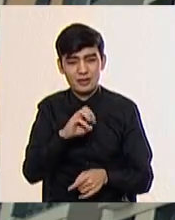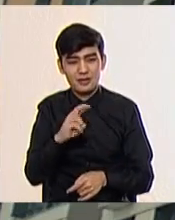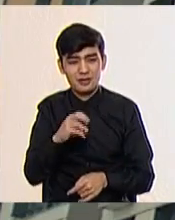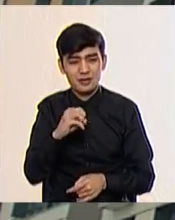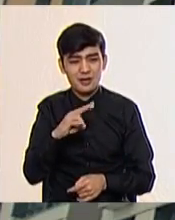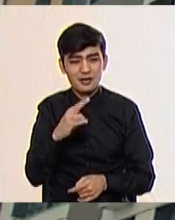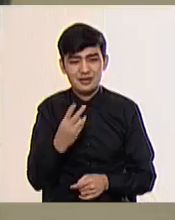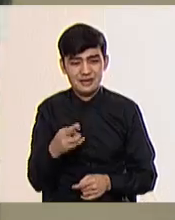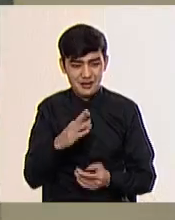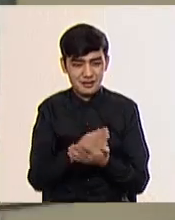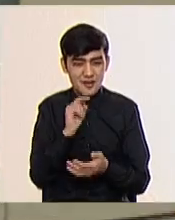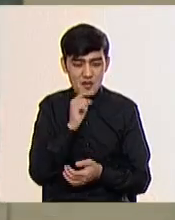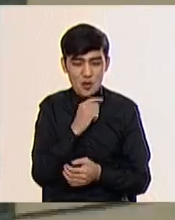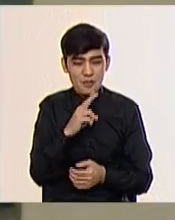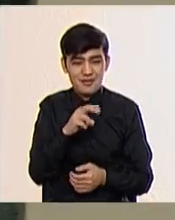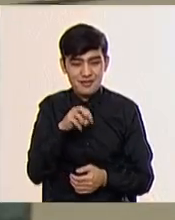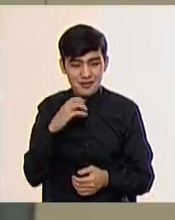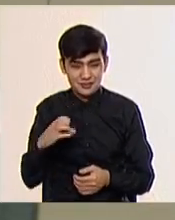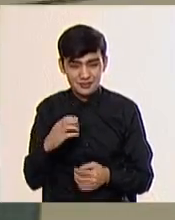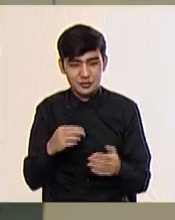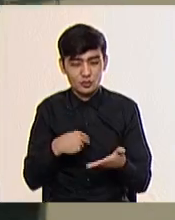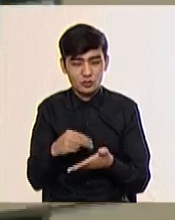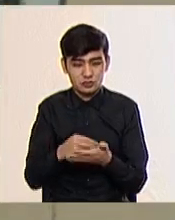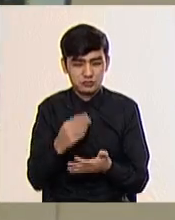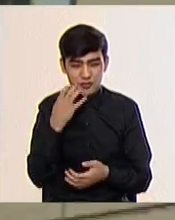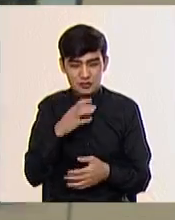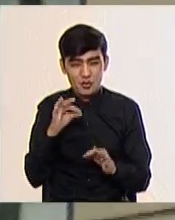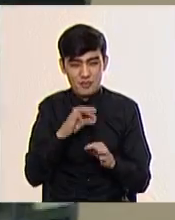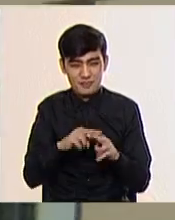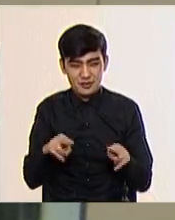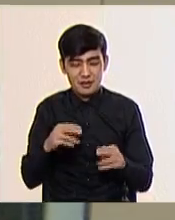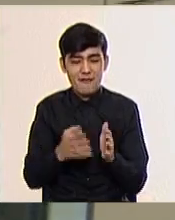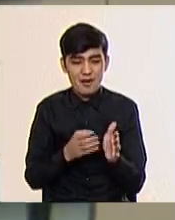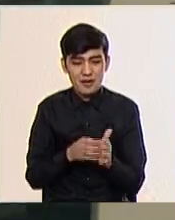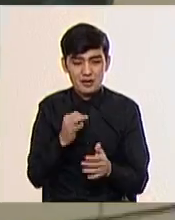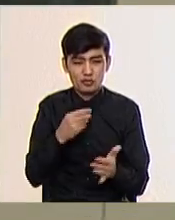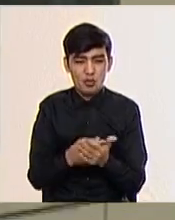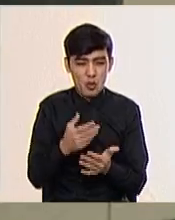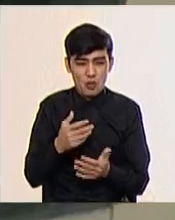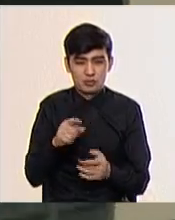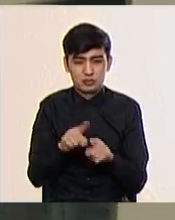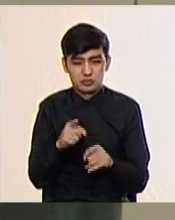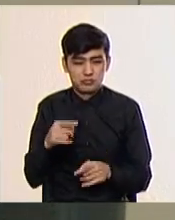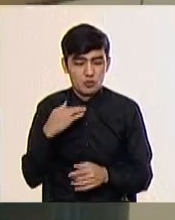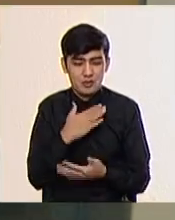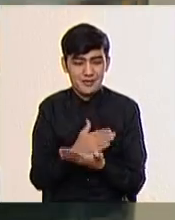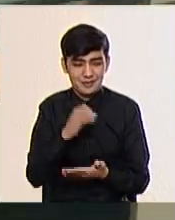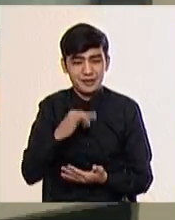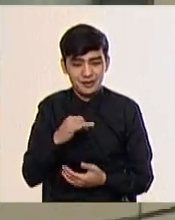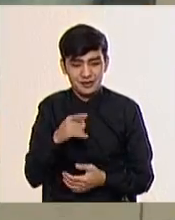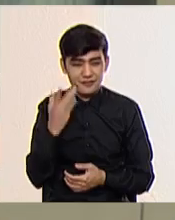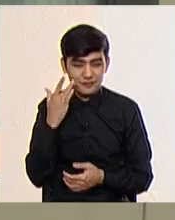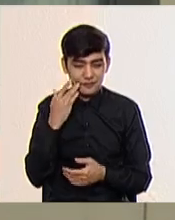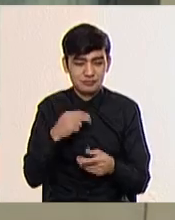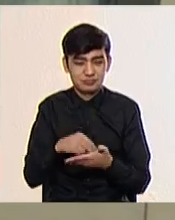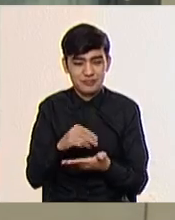жилья эконом-класса, которое раскупает, как горячие пирожки, не хватает. А дорогого элитного хоть отбавляй. И на него всегда есть